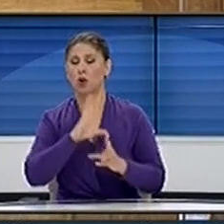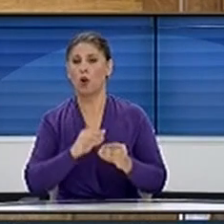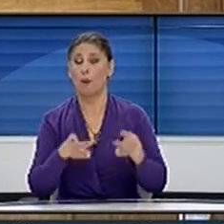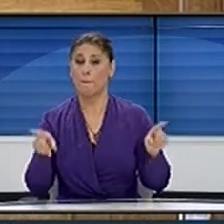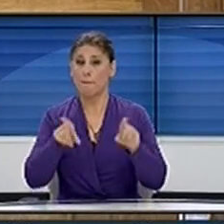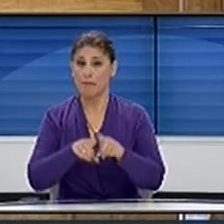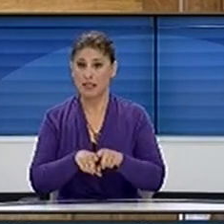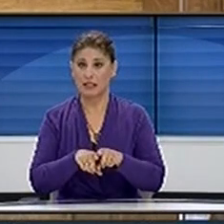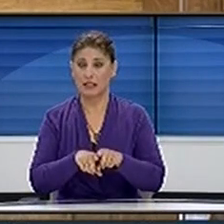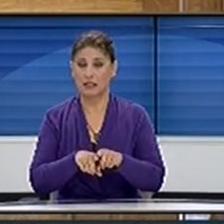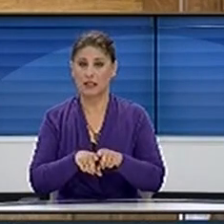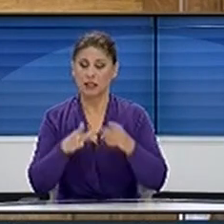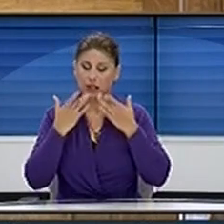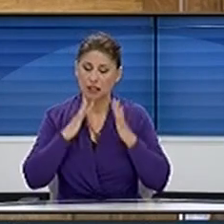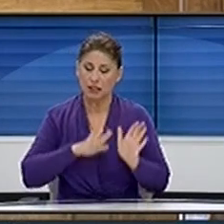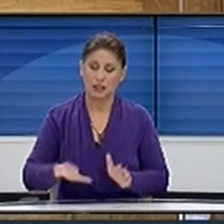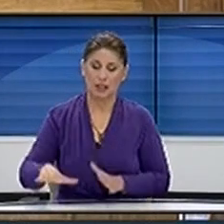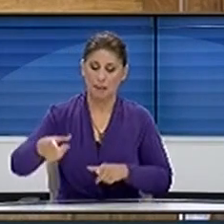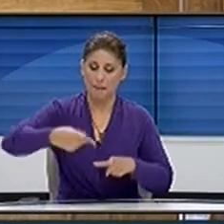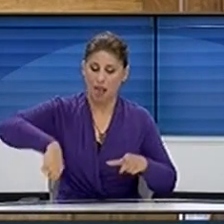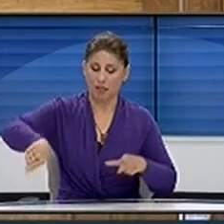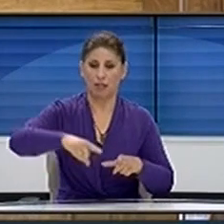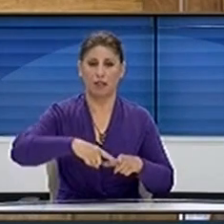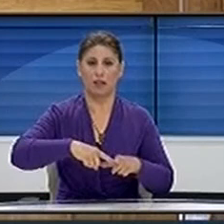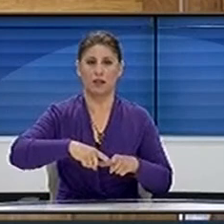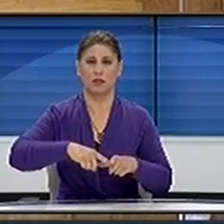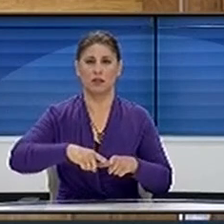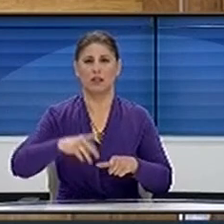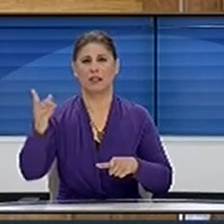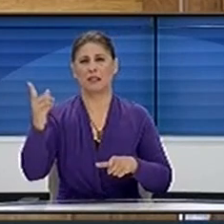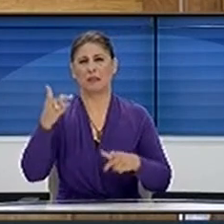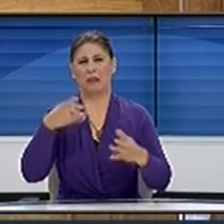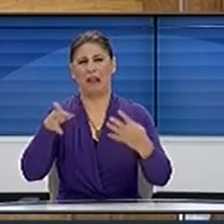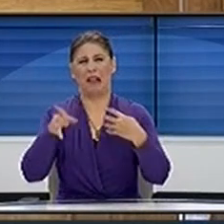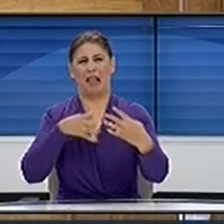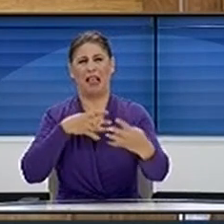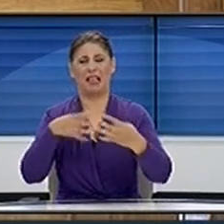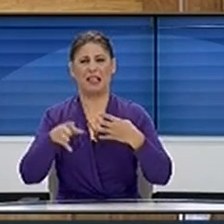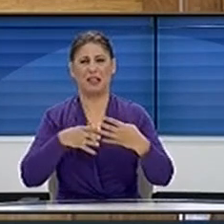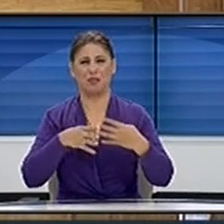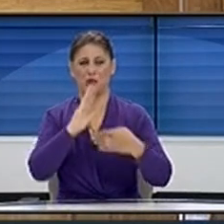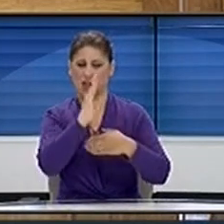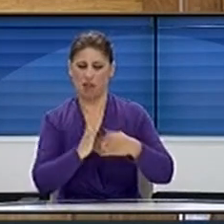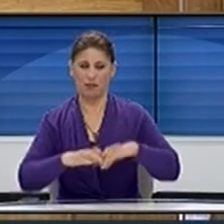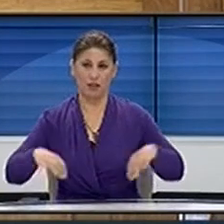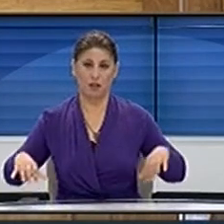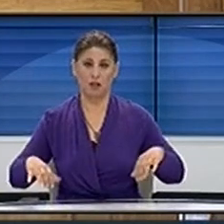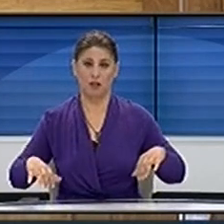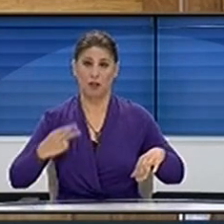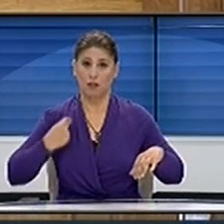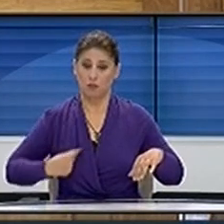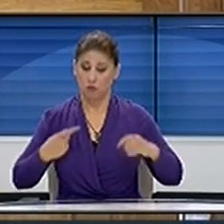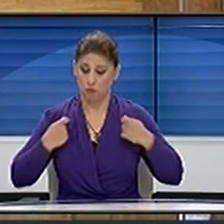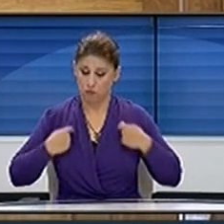τους εγκαταλείπει και τις πλατείες του λαϊκισμού και του διχασμού. Αυξάνει το δημόσιο πλούτο, μειώνει την